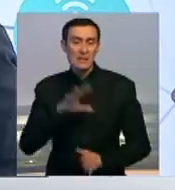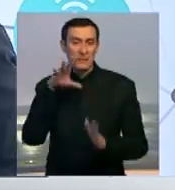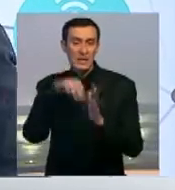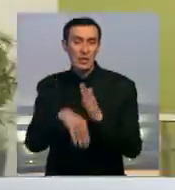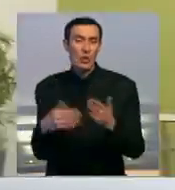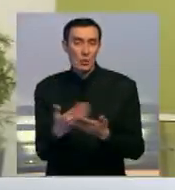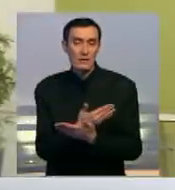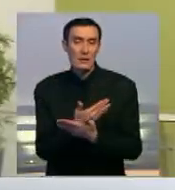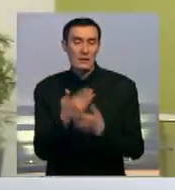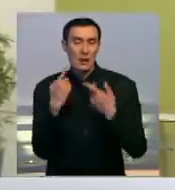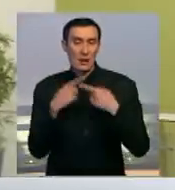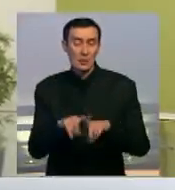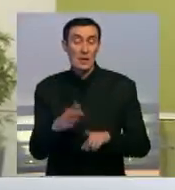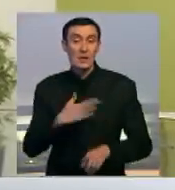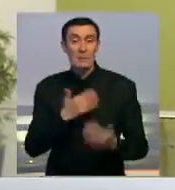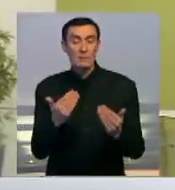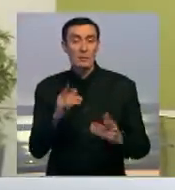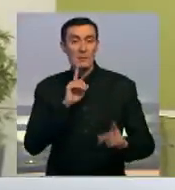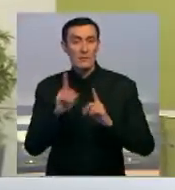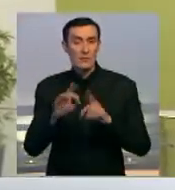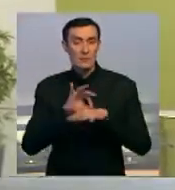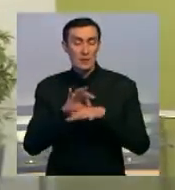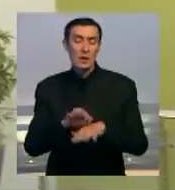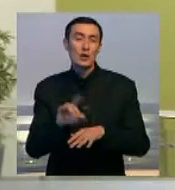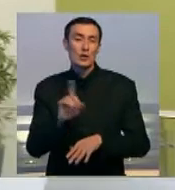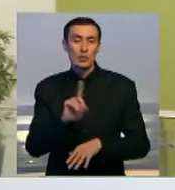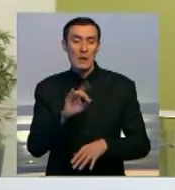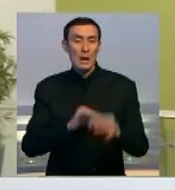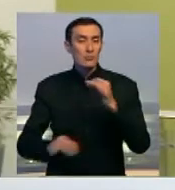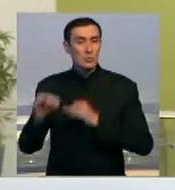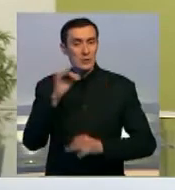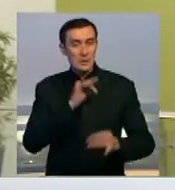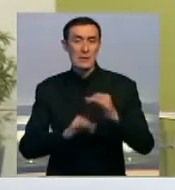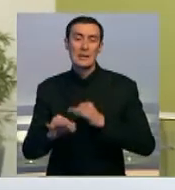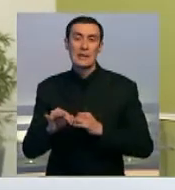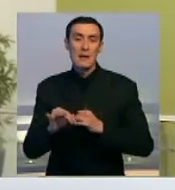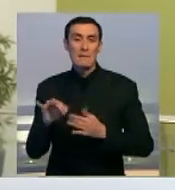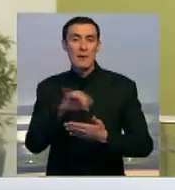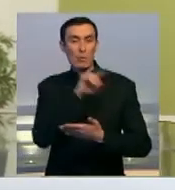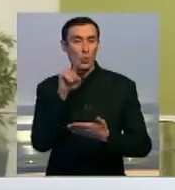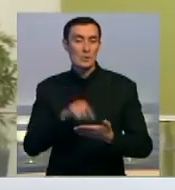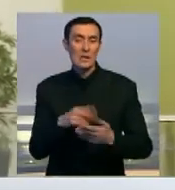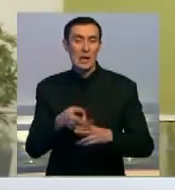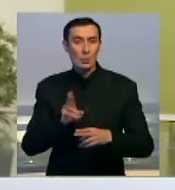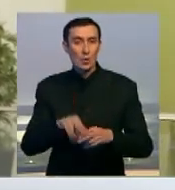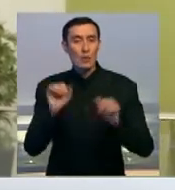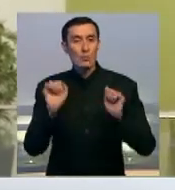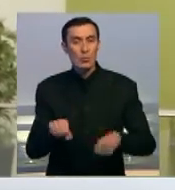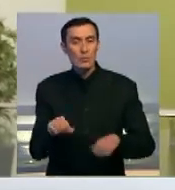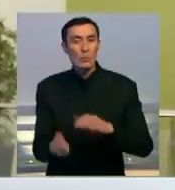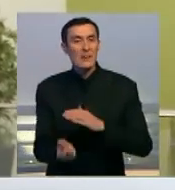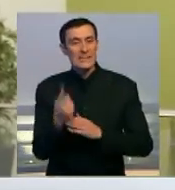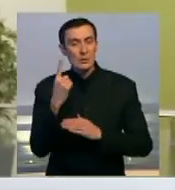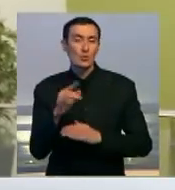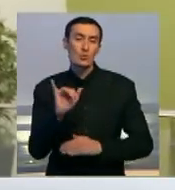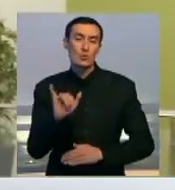рода проекта. Сегодня мы собрались здесь, чтобы обсудить вопросы, которые могут возникнуть